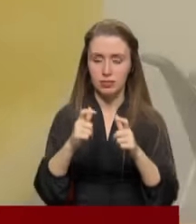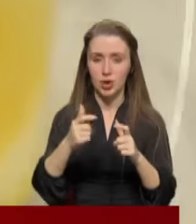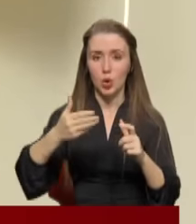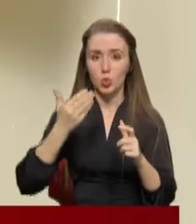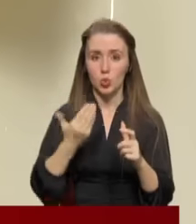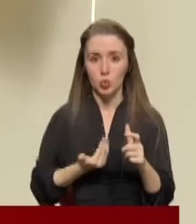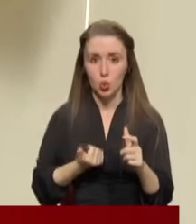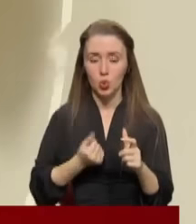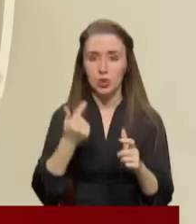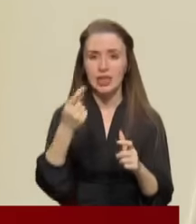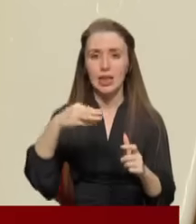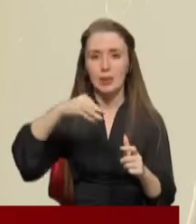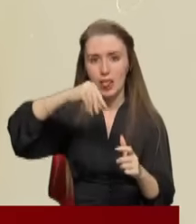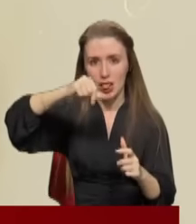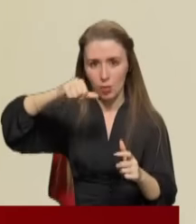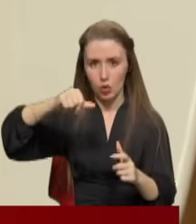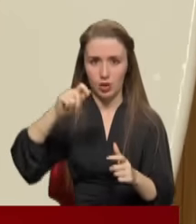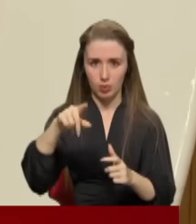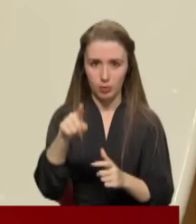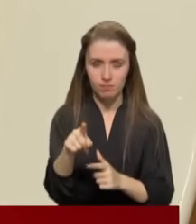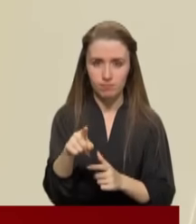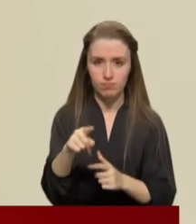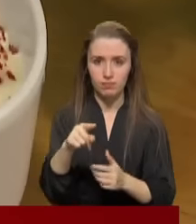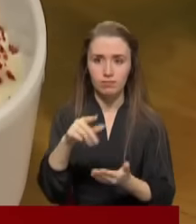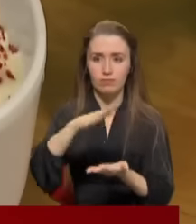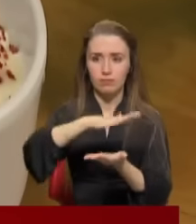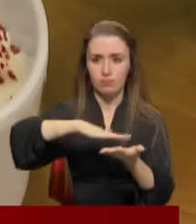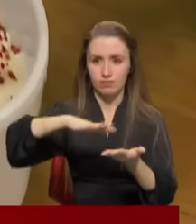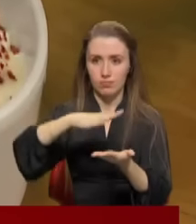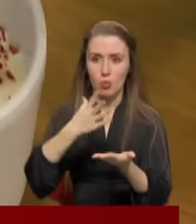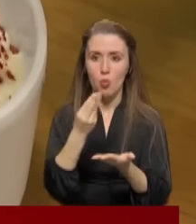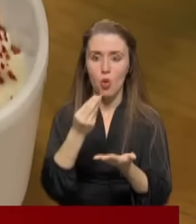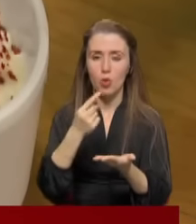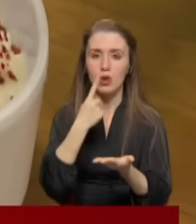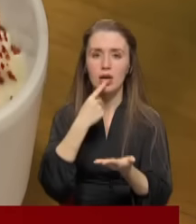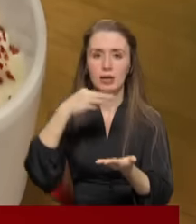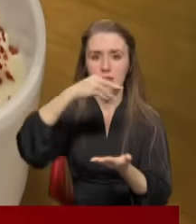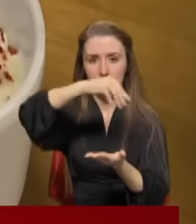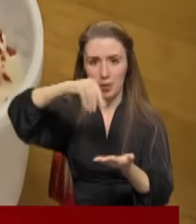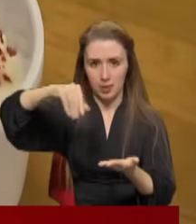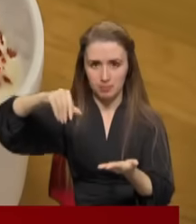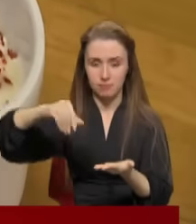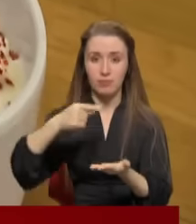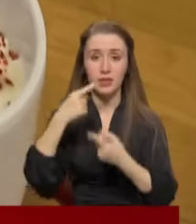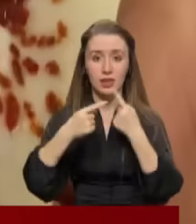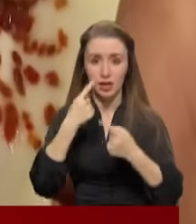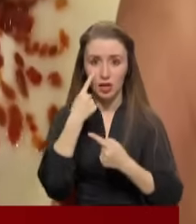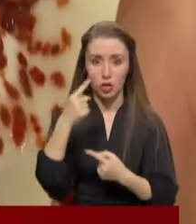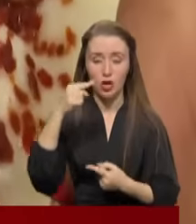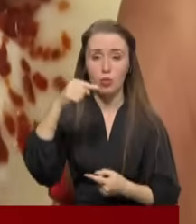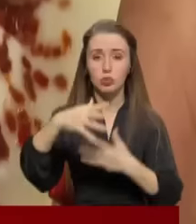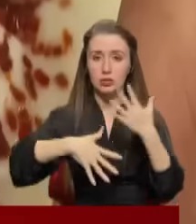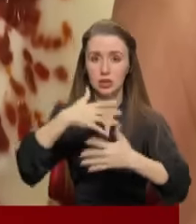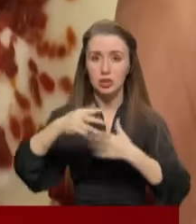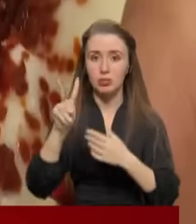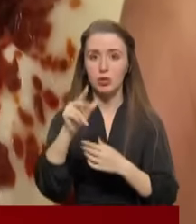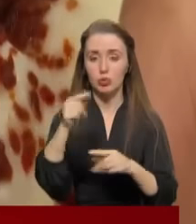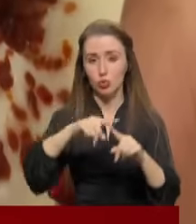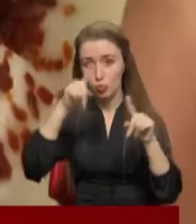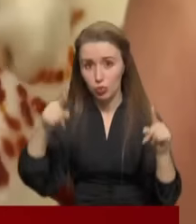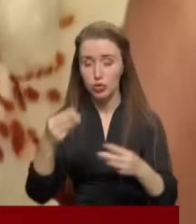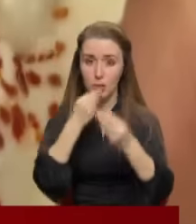yoğurda yarım limon sıkılıyor ve üzerine bolca kırmızı biber ekleniyor. İddiaya göre bu karışım 20 gün